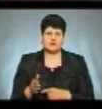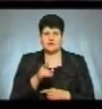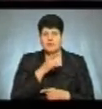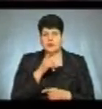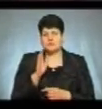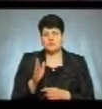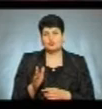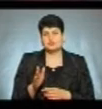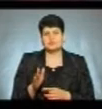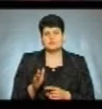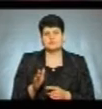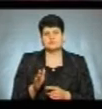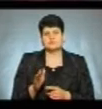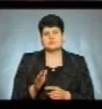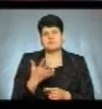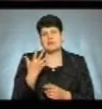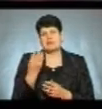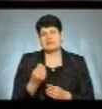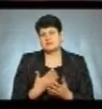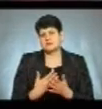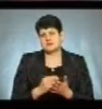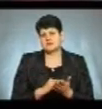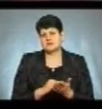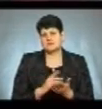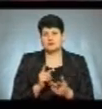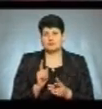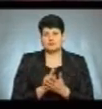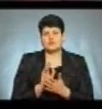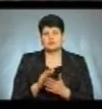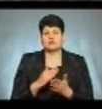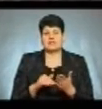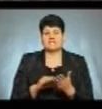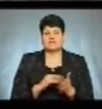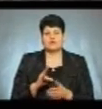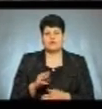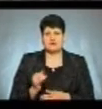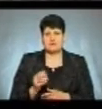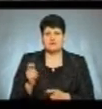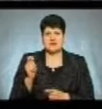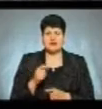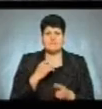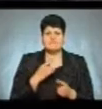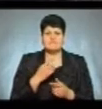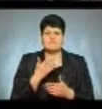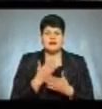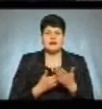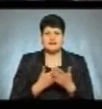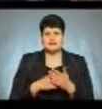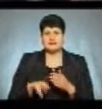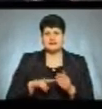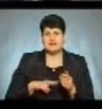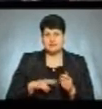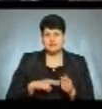також, я думаю, невелику кількість часу, там 5 днів, вони повинні будуть ліквідувати. Приїхав радник директора товариства «Біобластер»